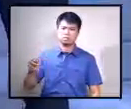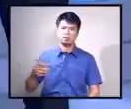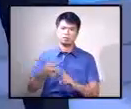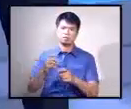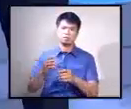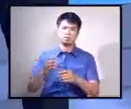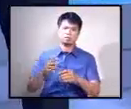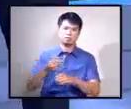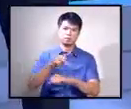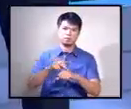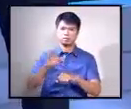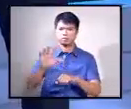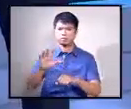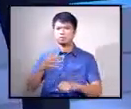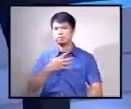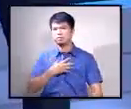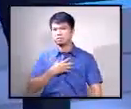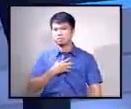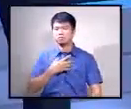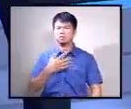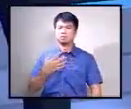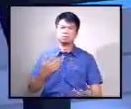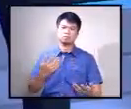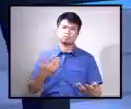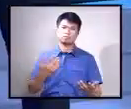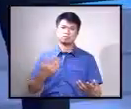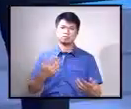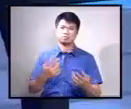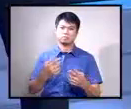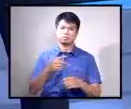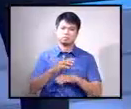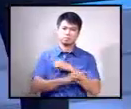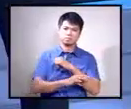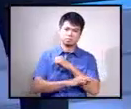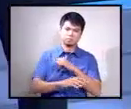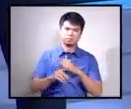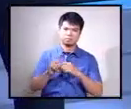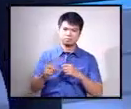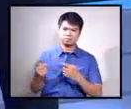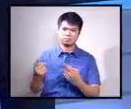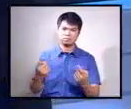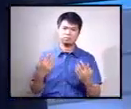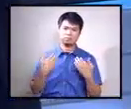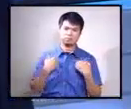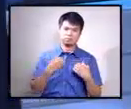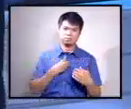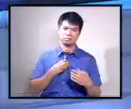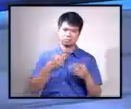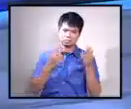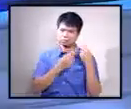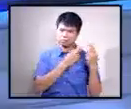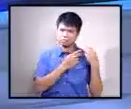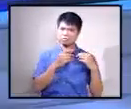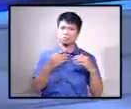bansa po ang may claim ngayon sa Spratly Islands. Bawat isa may kanya-kanyang hugot sa kasaysayan. Isa sa mga basya ng ating claim sa Spratlys